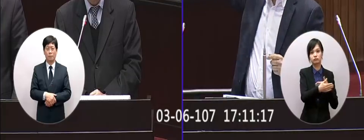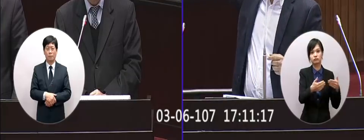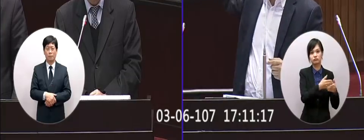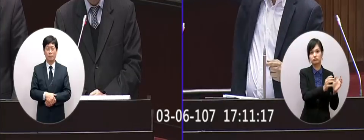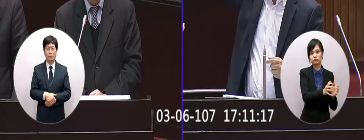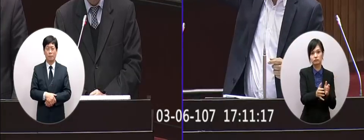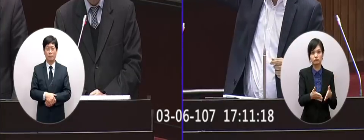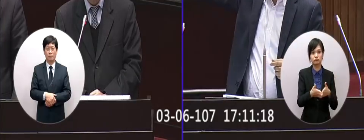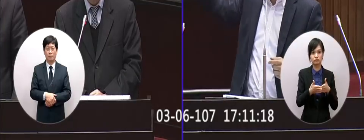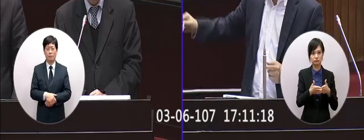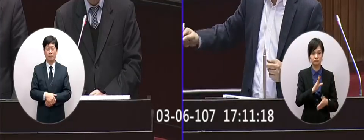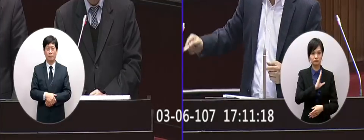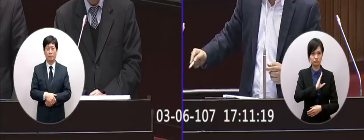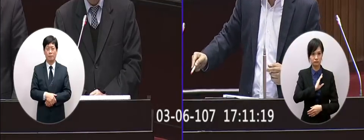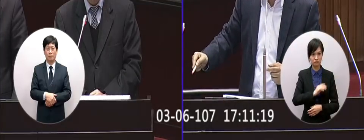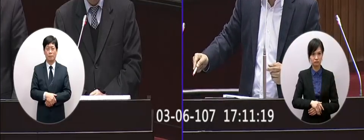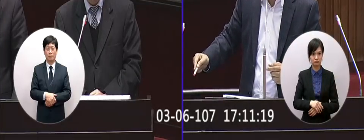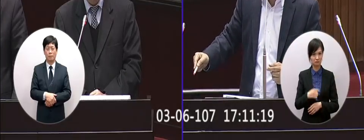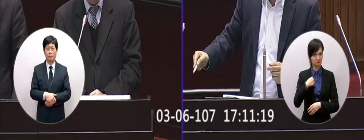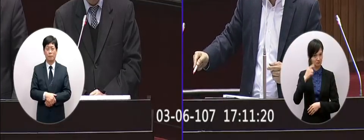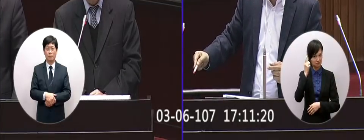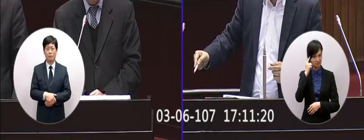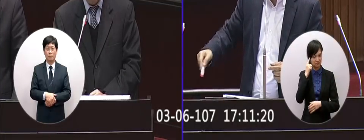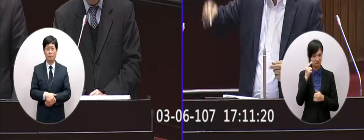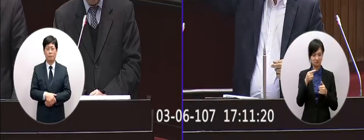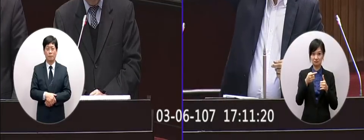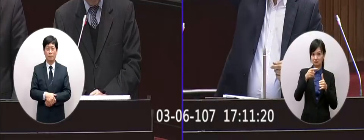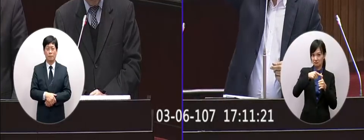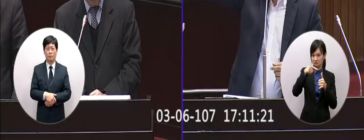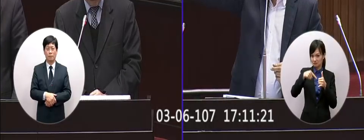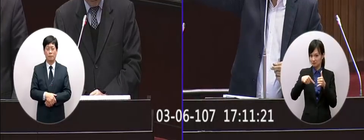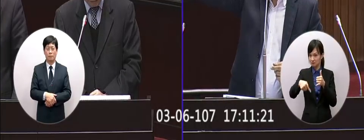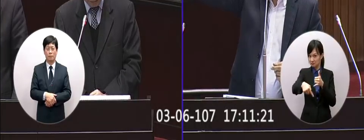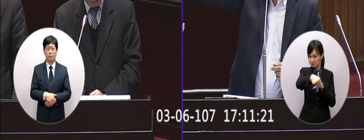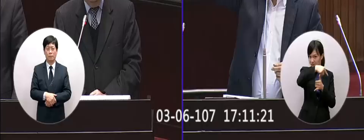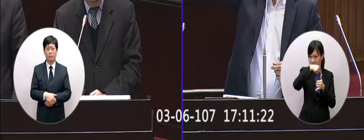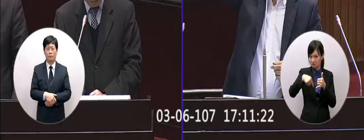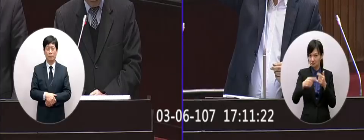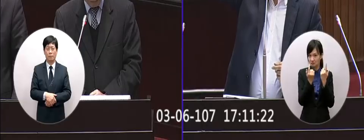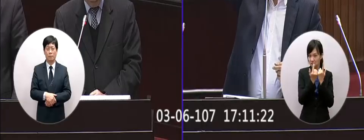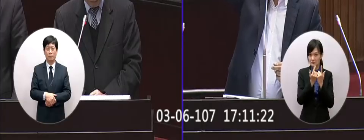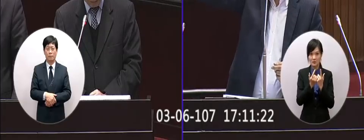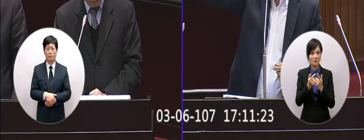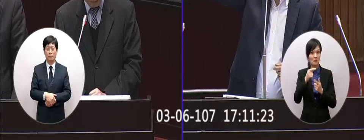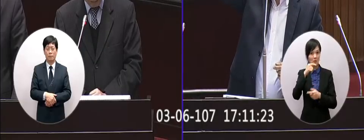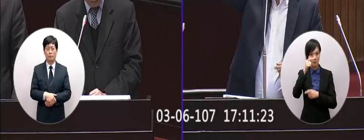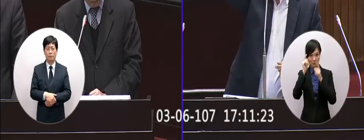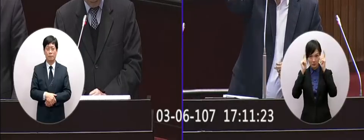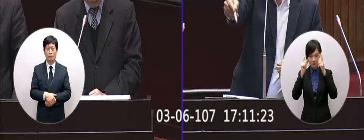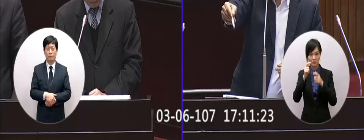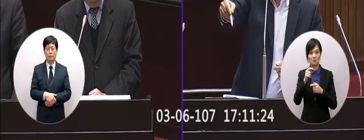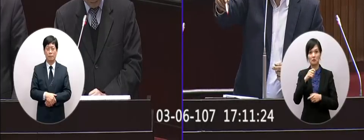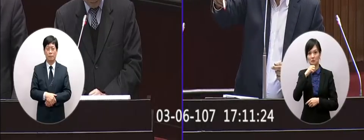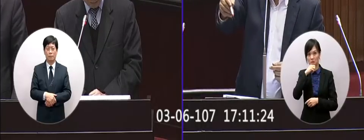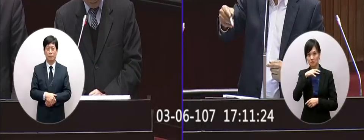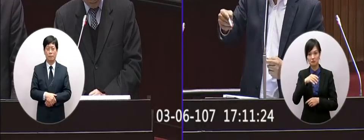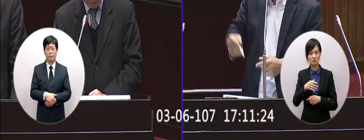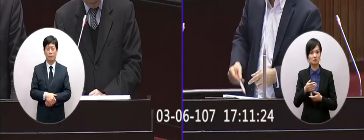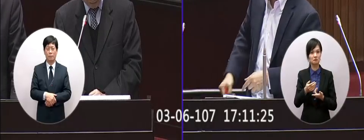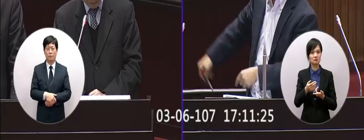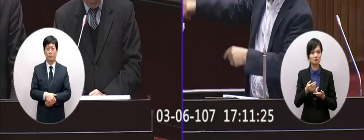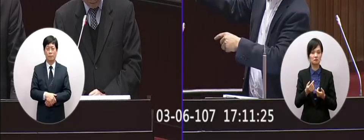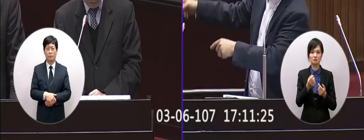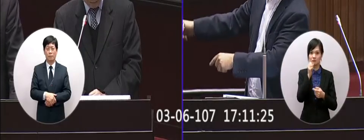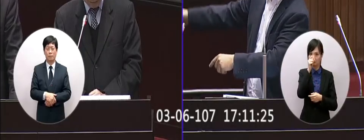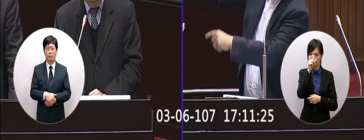北到花莲到台东，那才叫做交通建设呢。台南哦，还是嘉义、台中、高雄啊，台